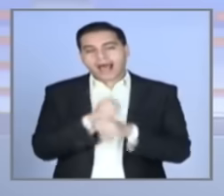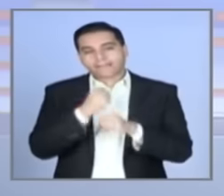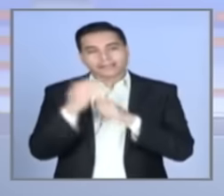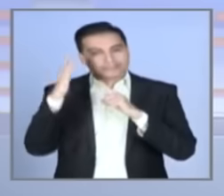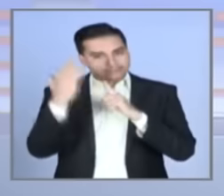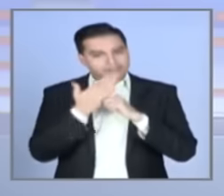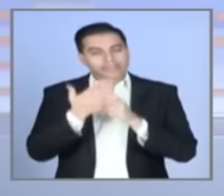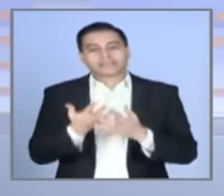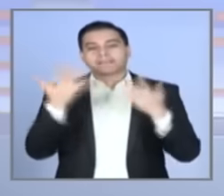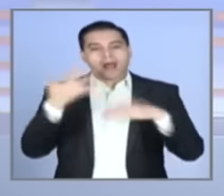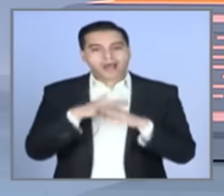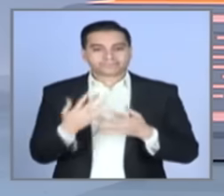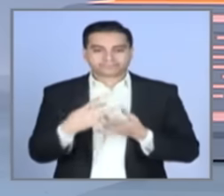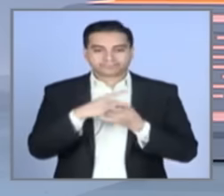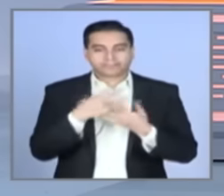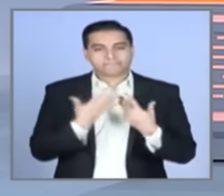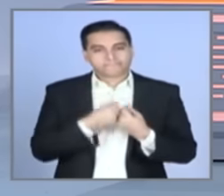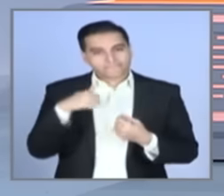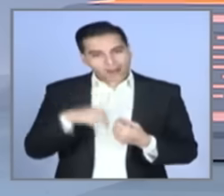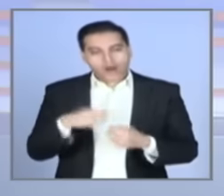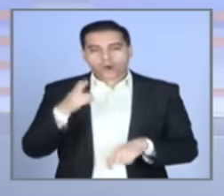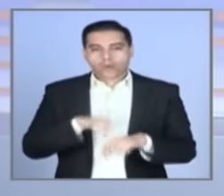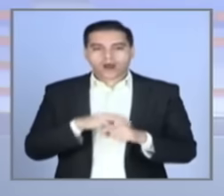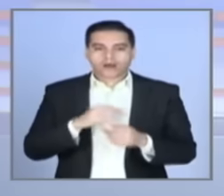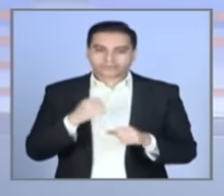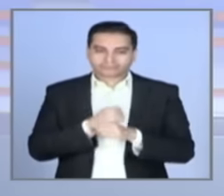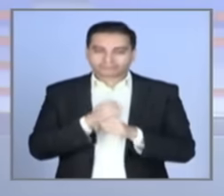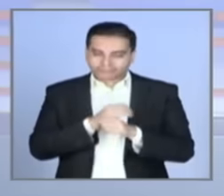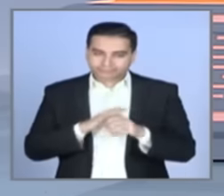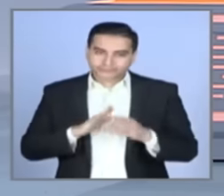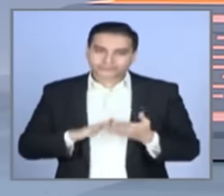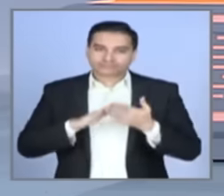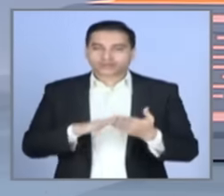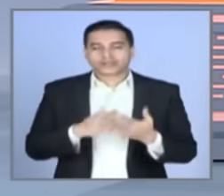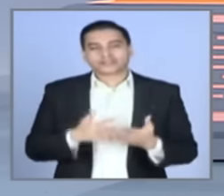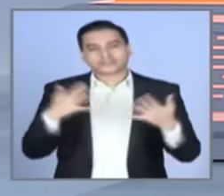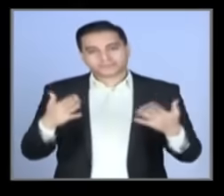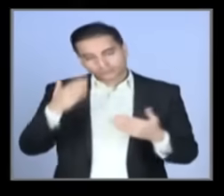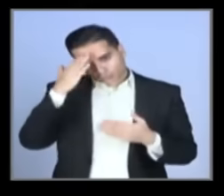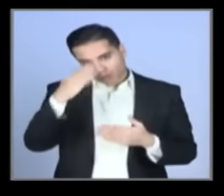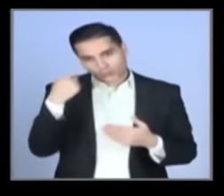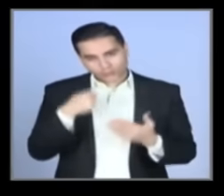اهتمامها باشتراكوا معانا الحقيقة. حصل. وعلى المجهود الكبير اللي هم بيعملوه.